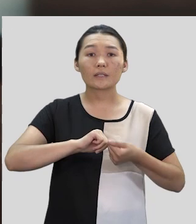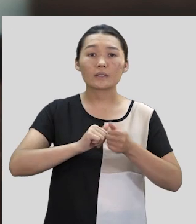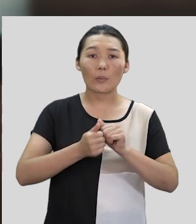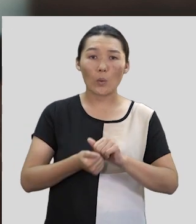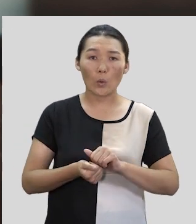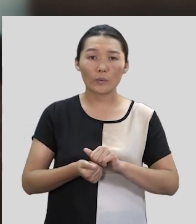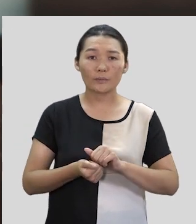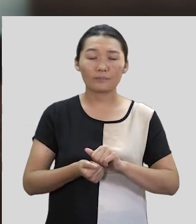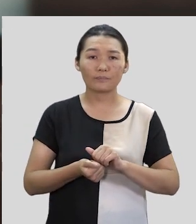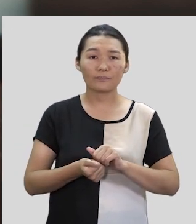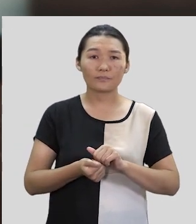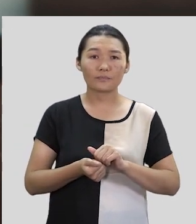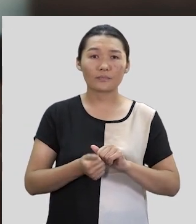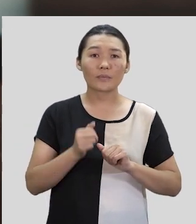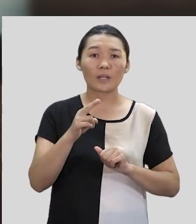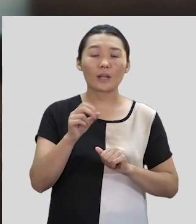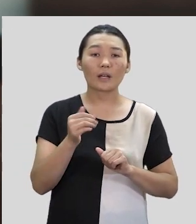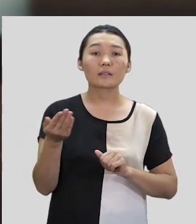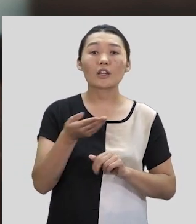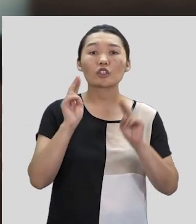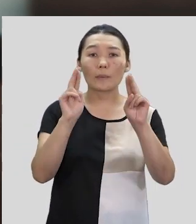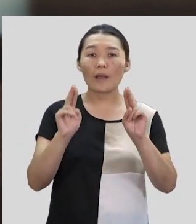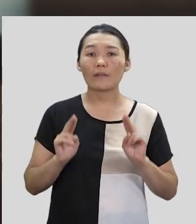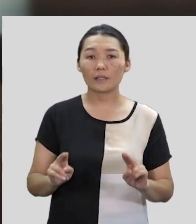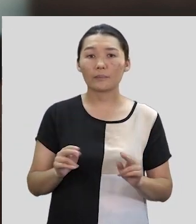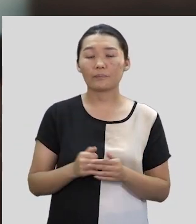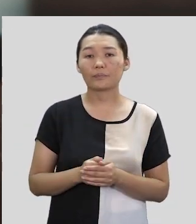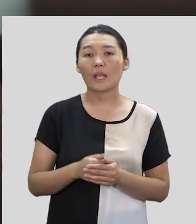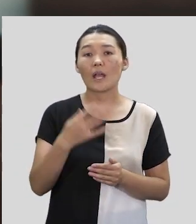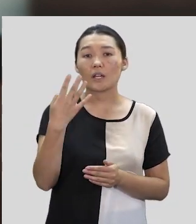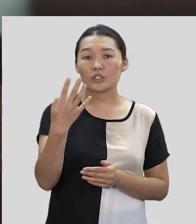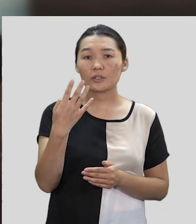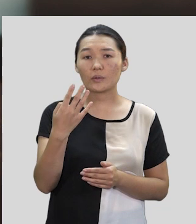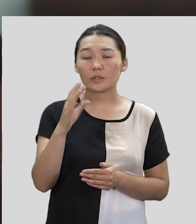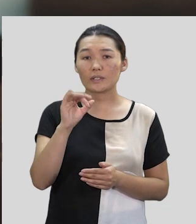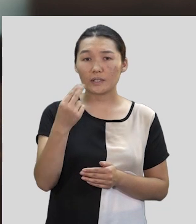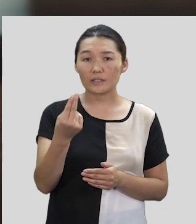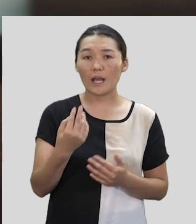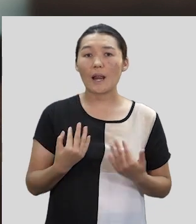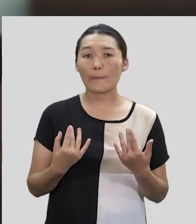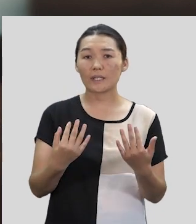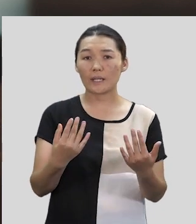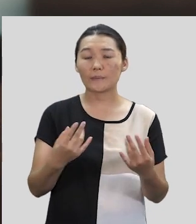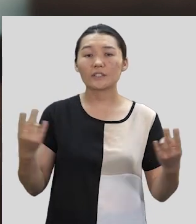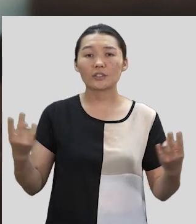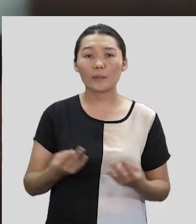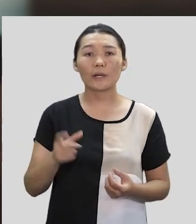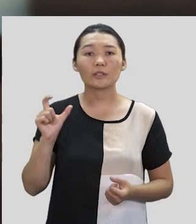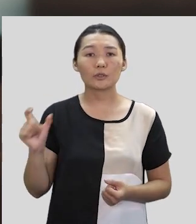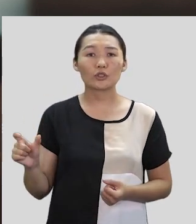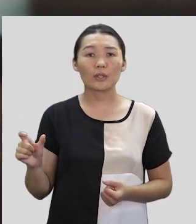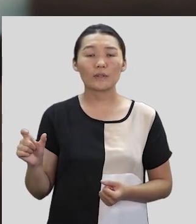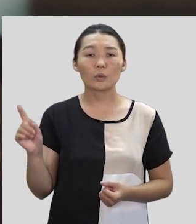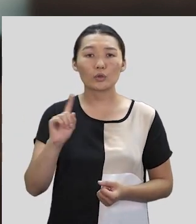как наше правило четвертое социальные потребности необходимы человеку для того